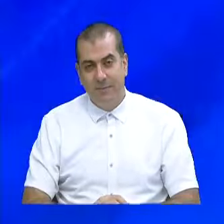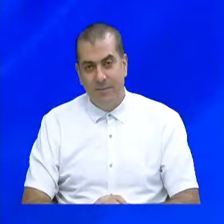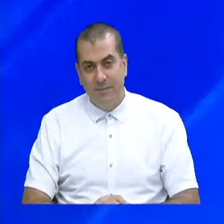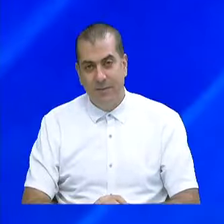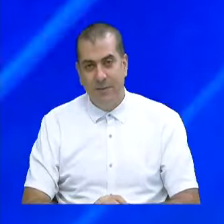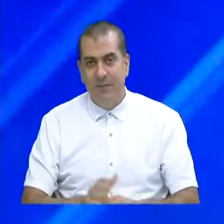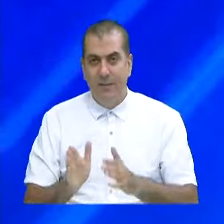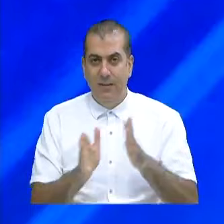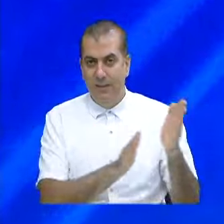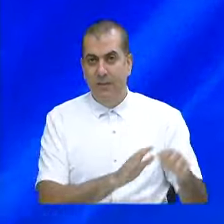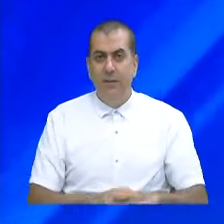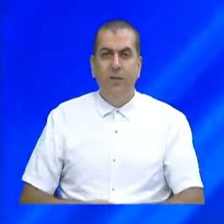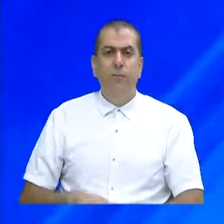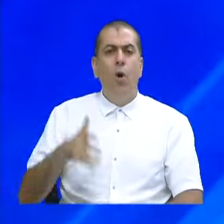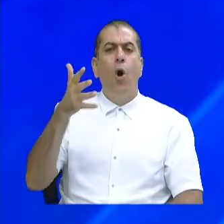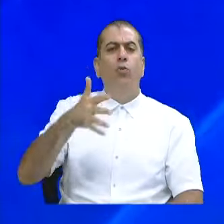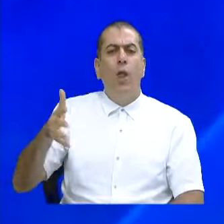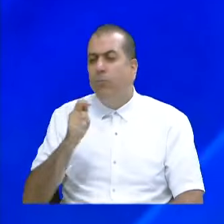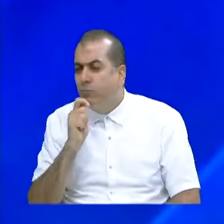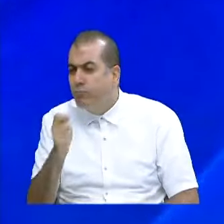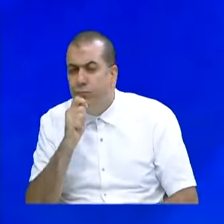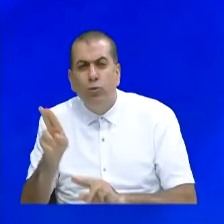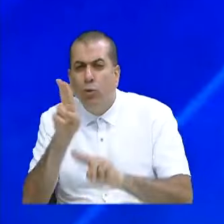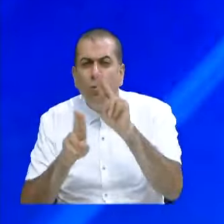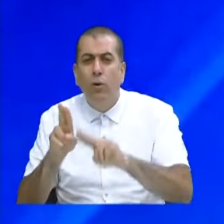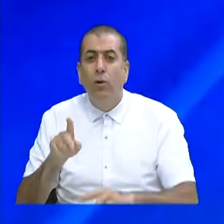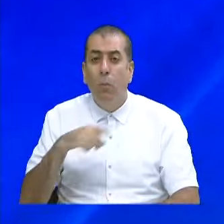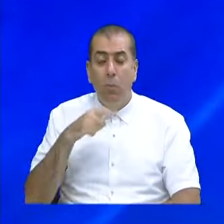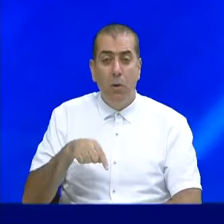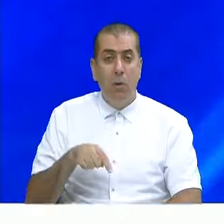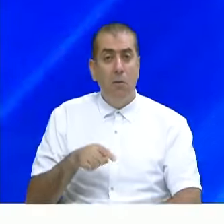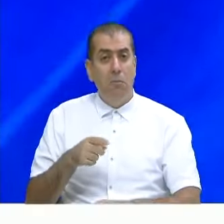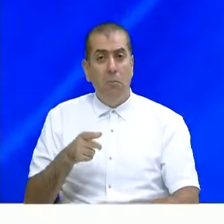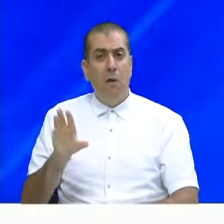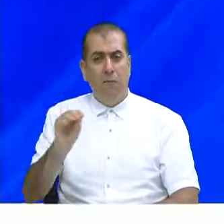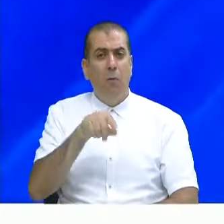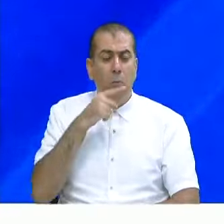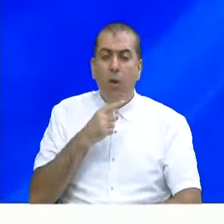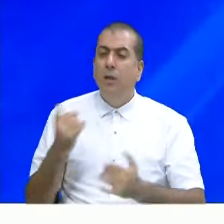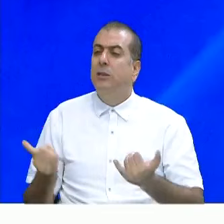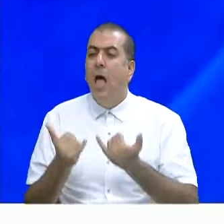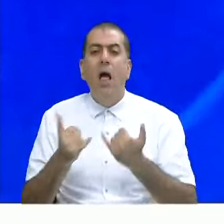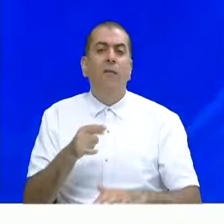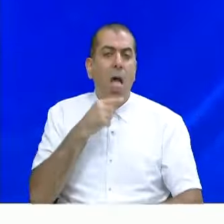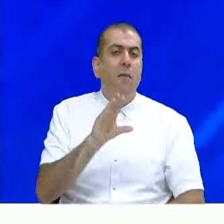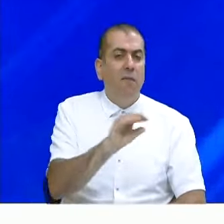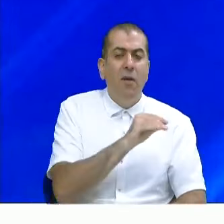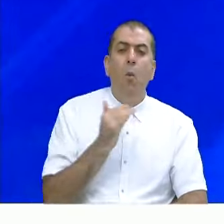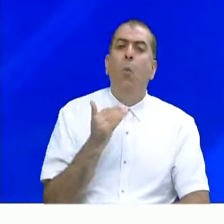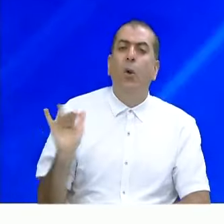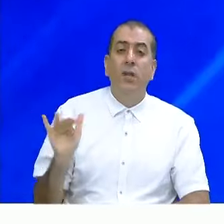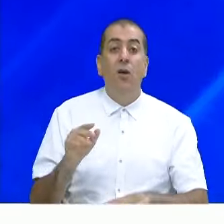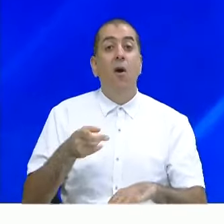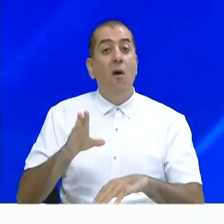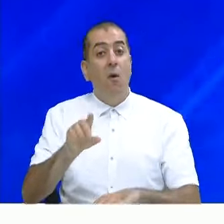الاسلاميه هذا واكد عدد من الطلبه ان مستوى الاسئله تباين بين السهله والمتوسطه واوضح ان الوقت كان